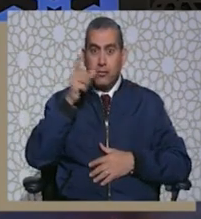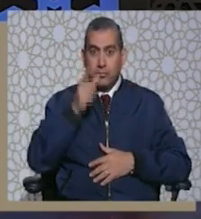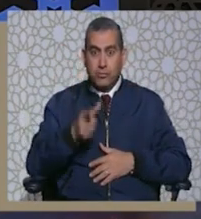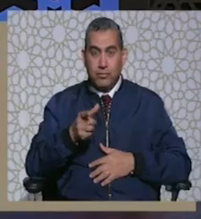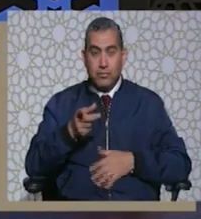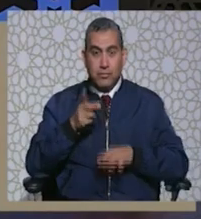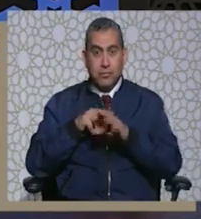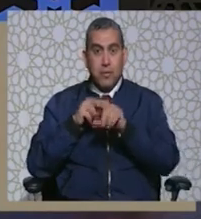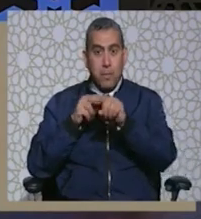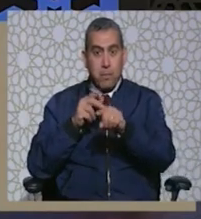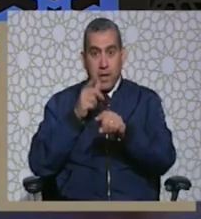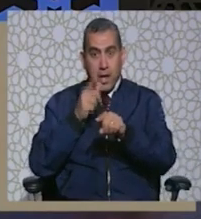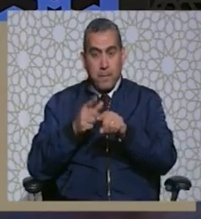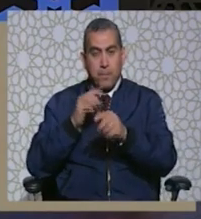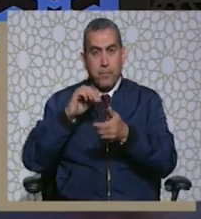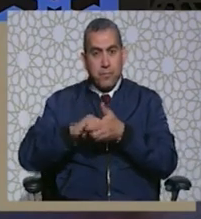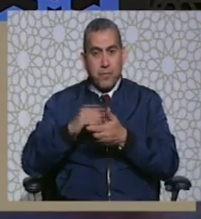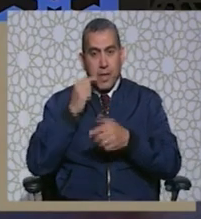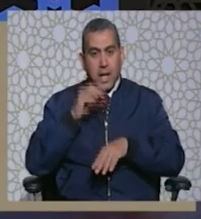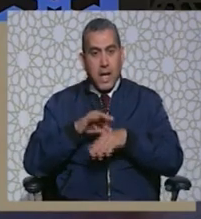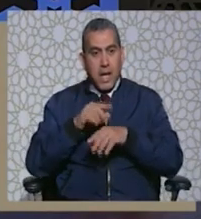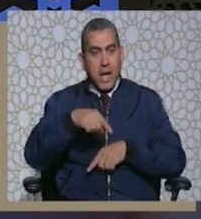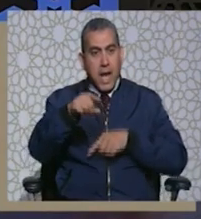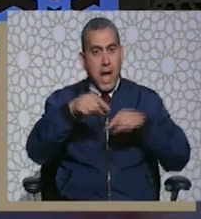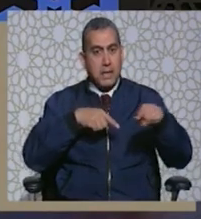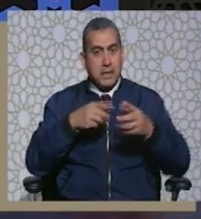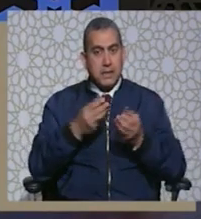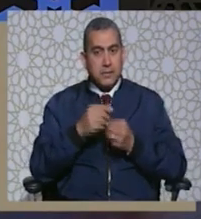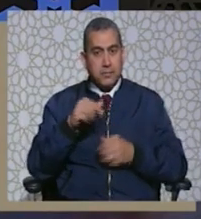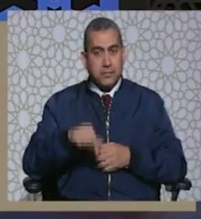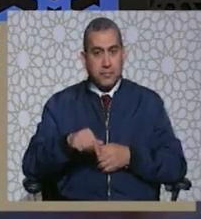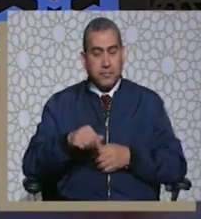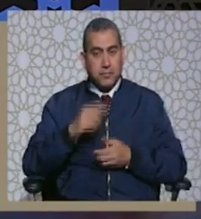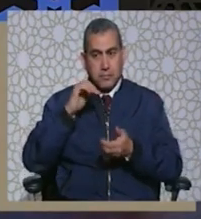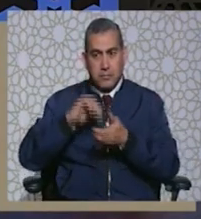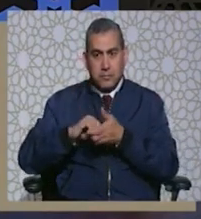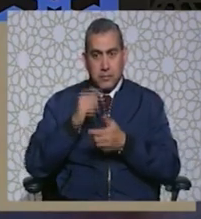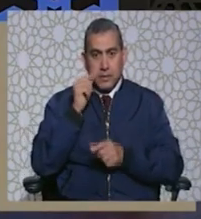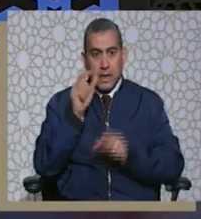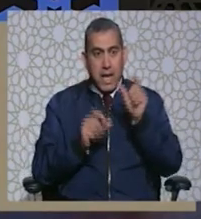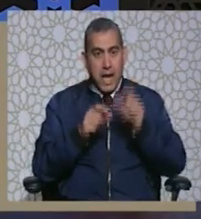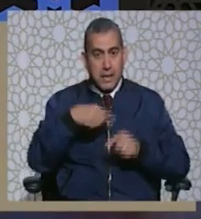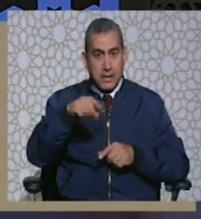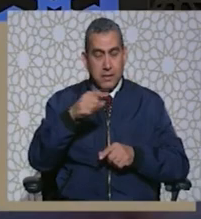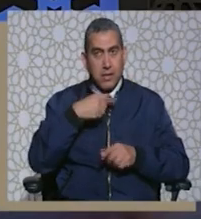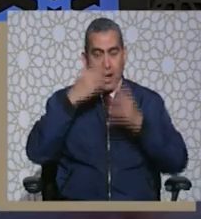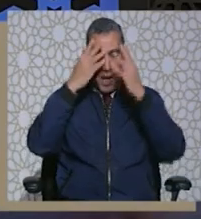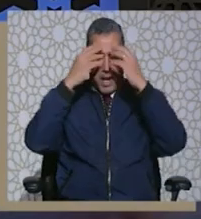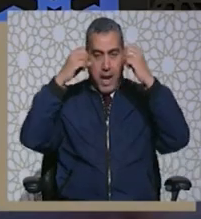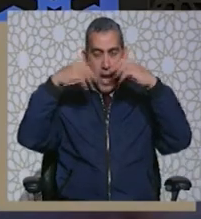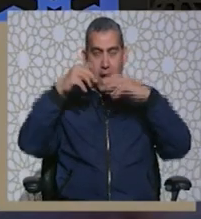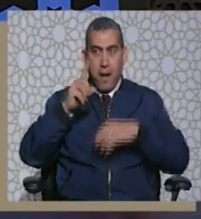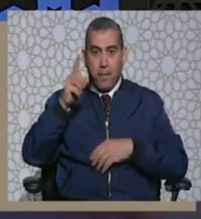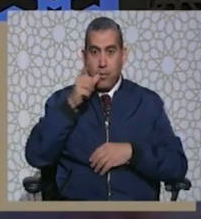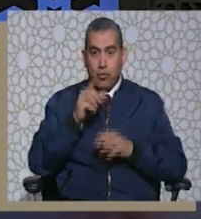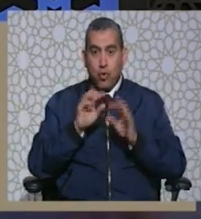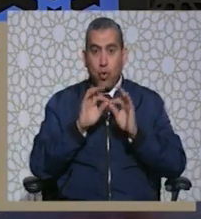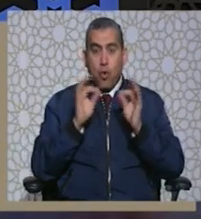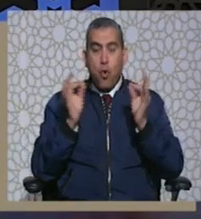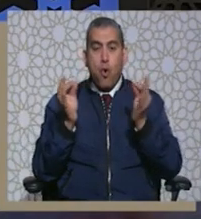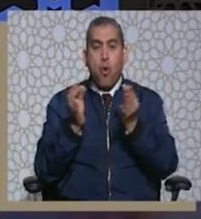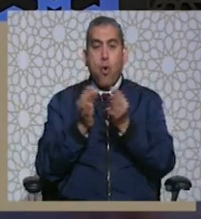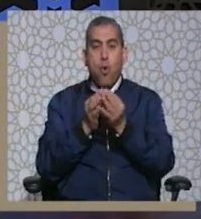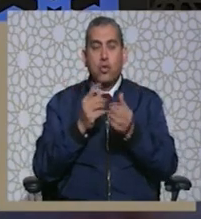منها علاقتنا بالناس فالعلاقات يا ساده نعمه والاسره على راس